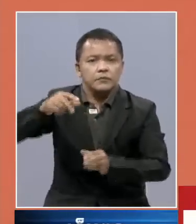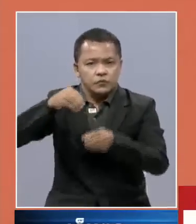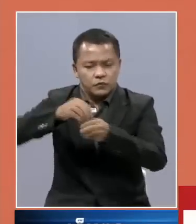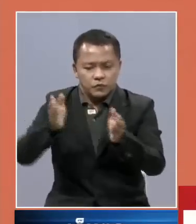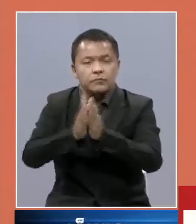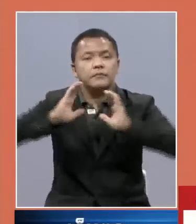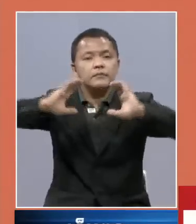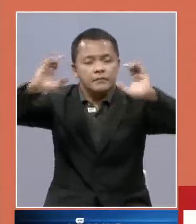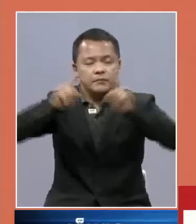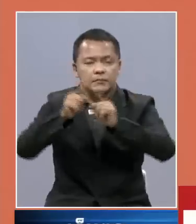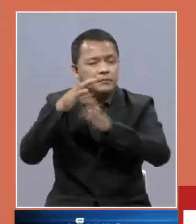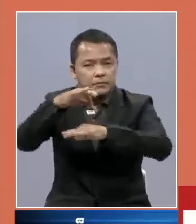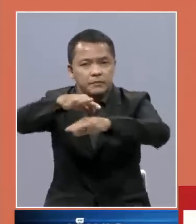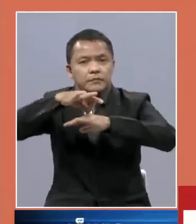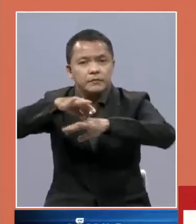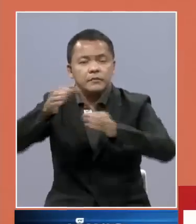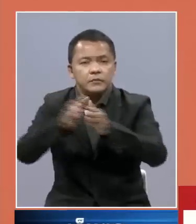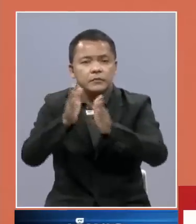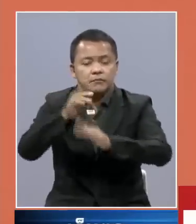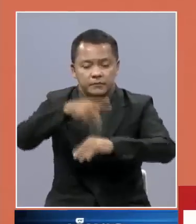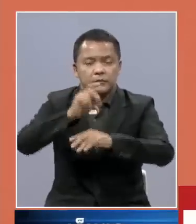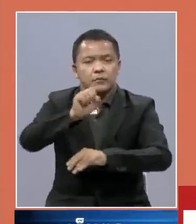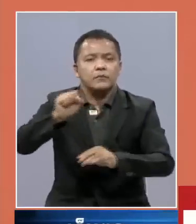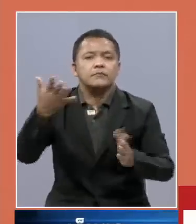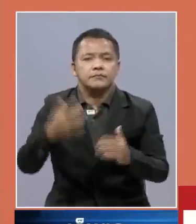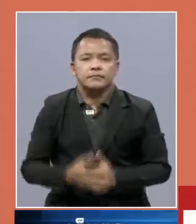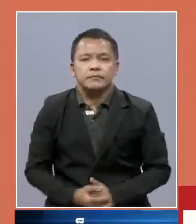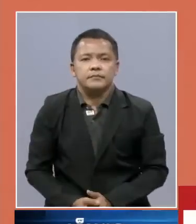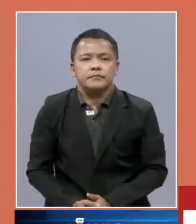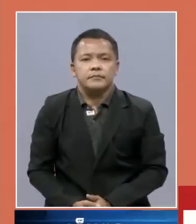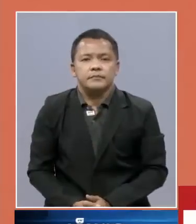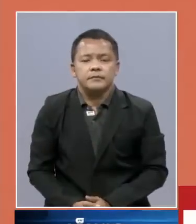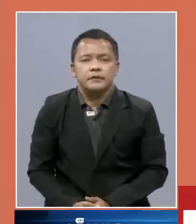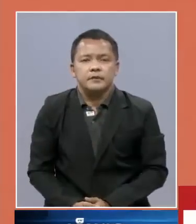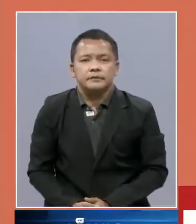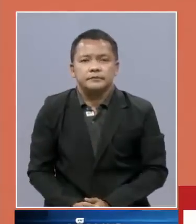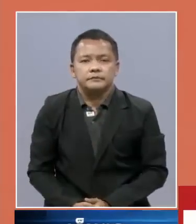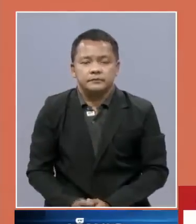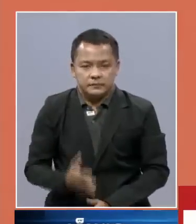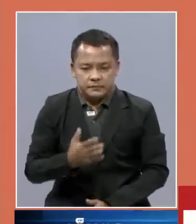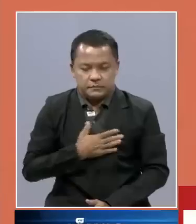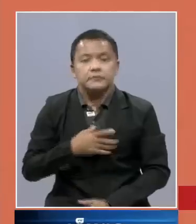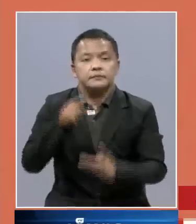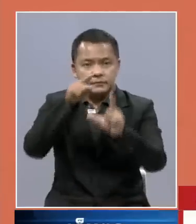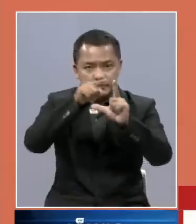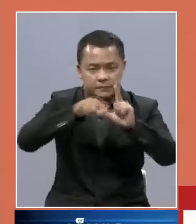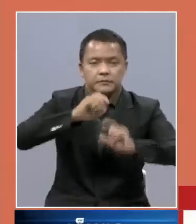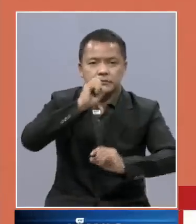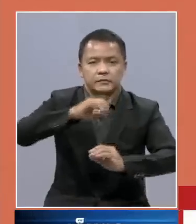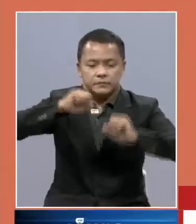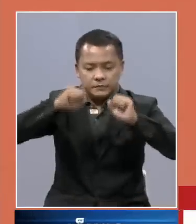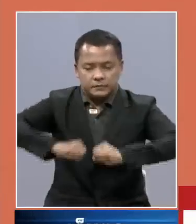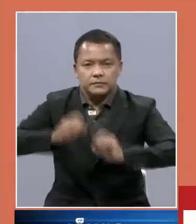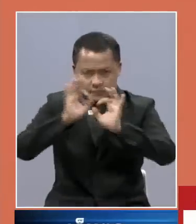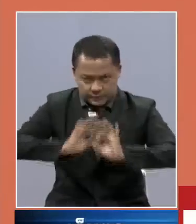ร่วมรัฐบาลแม้จะไม่มีตำแหน่งเรื่องของประธานสภาก็ตามค่ะ ทางพรรคก้าวไกลแล้วก็ยืนยันว่าเราจำ